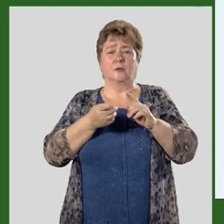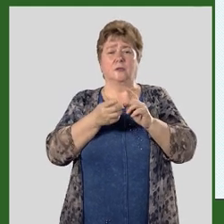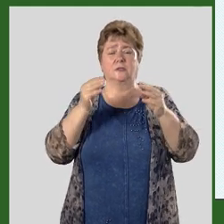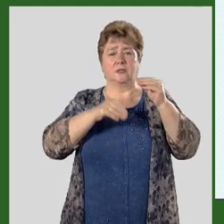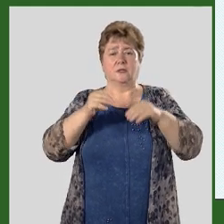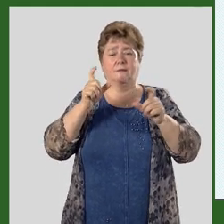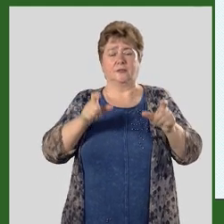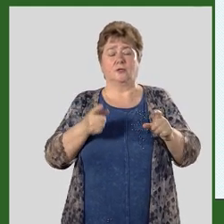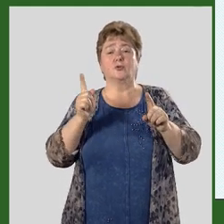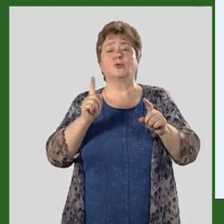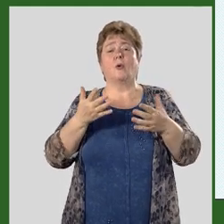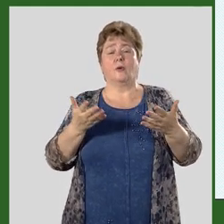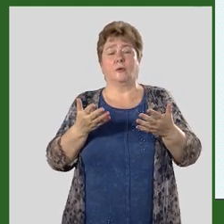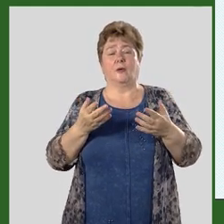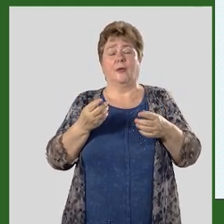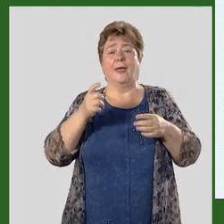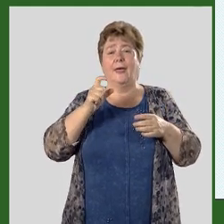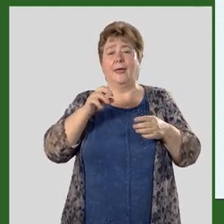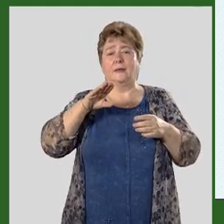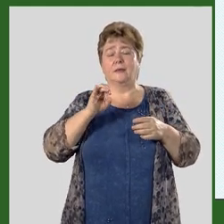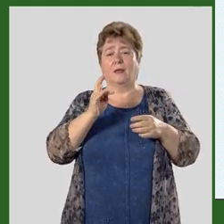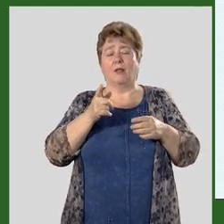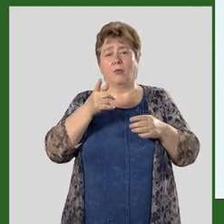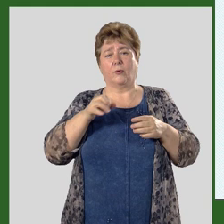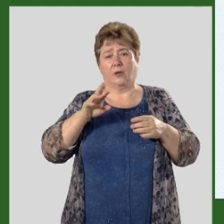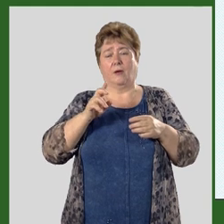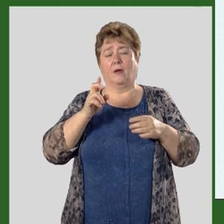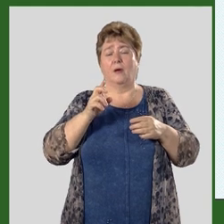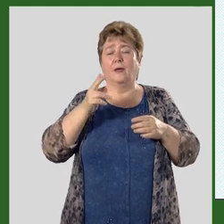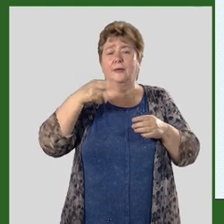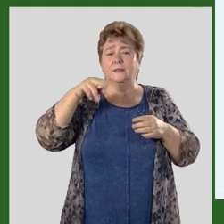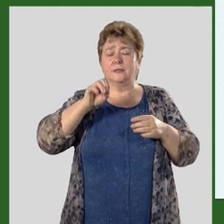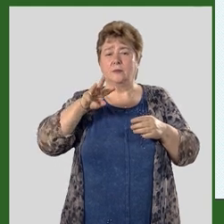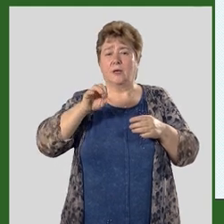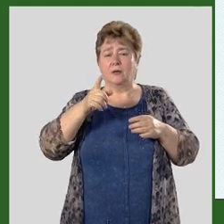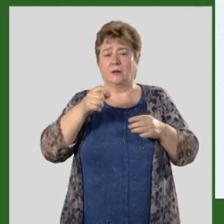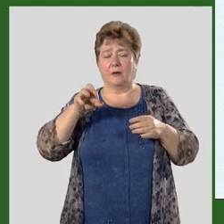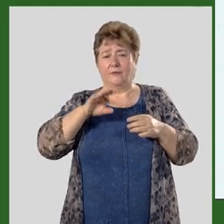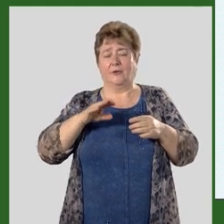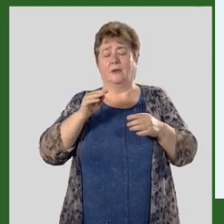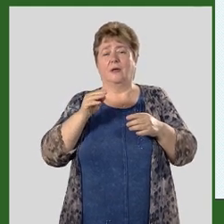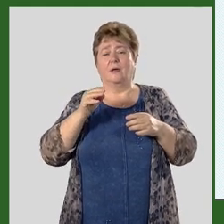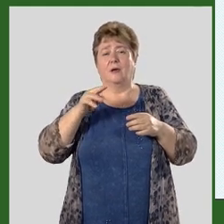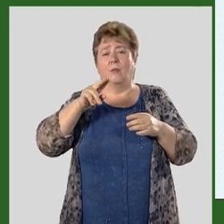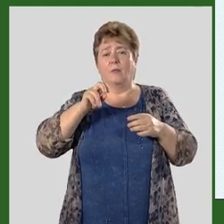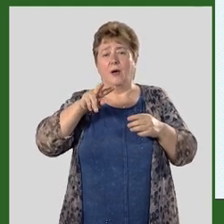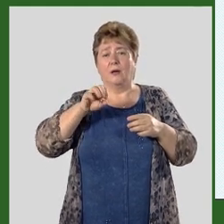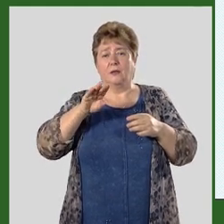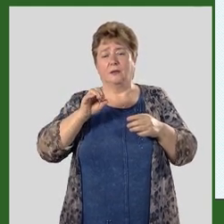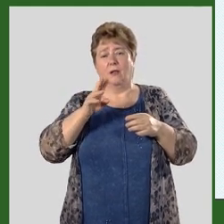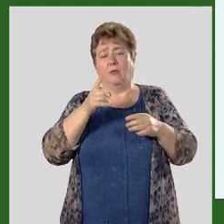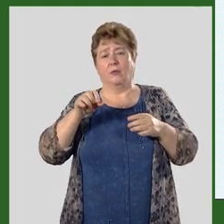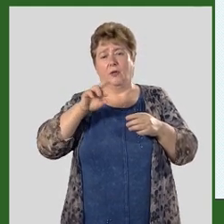это? А. Этнология, Б. Демография, В. Политология.